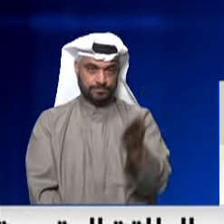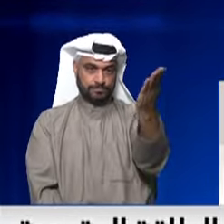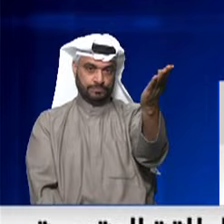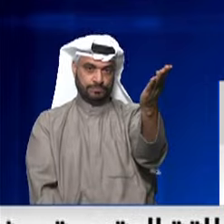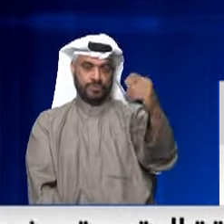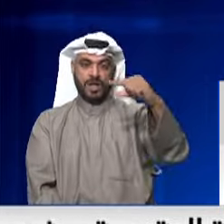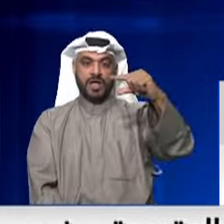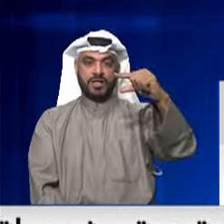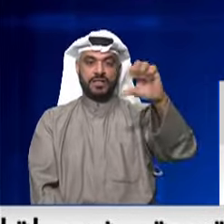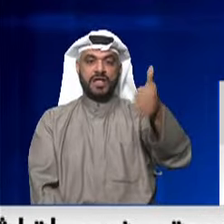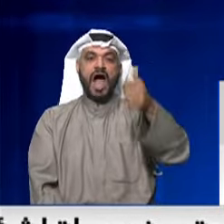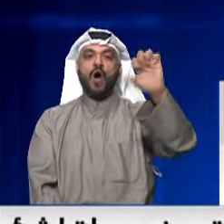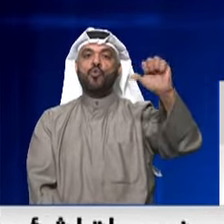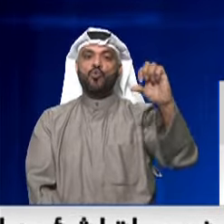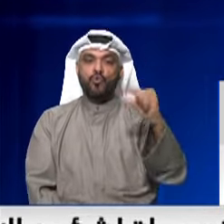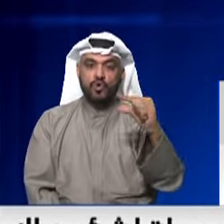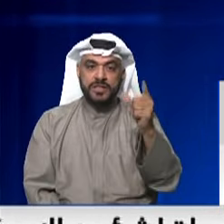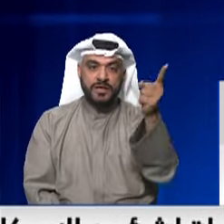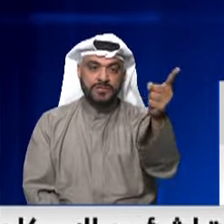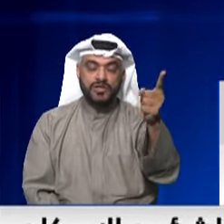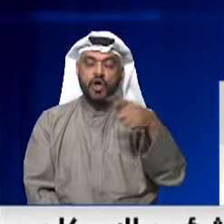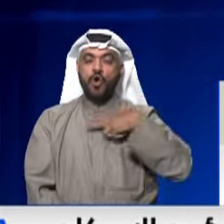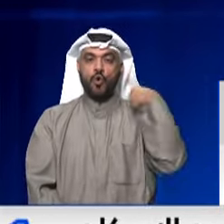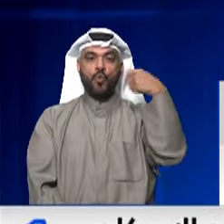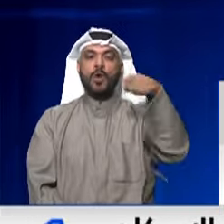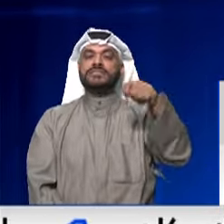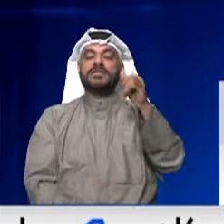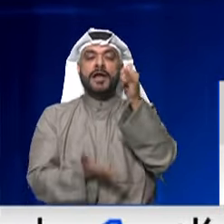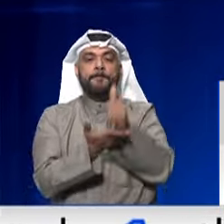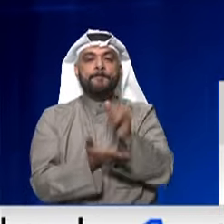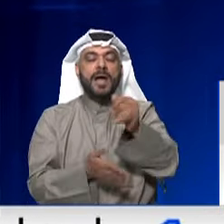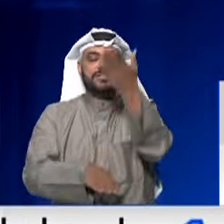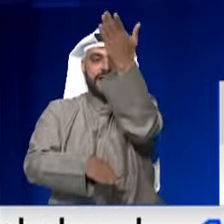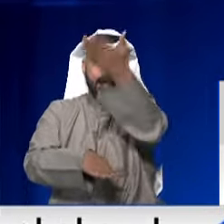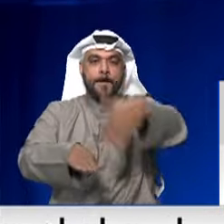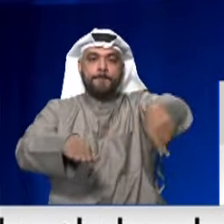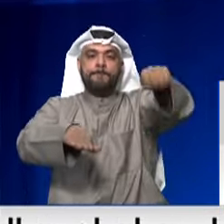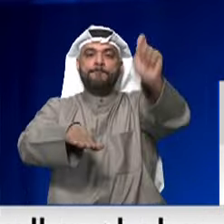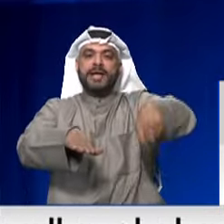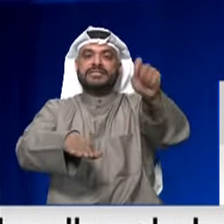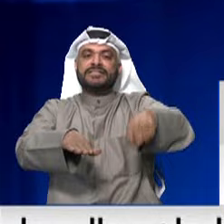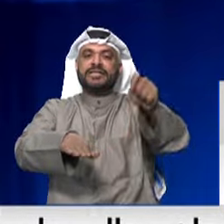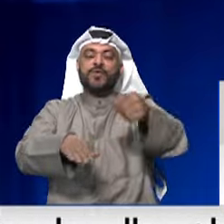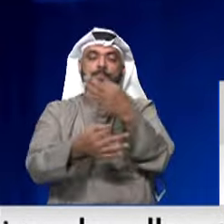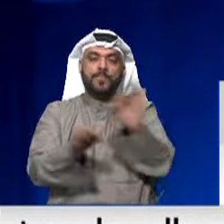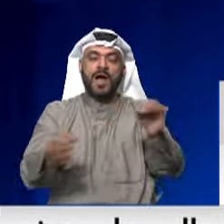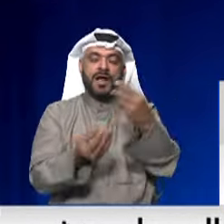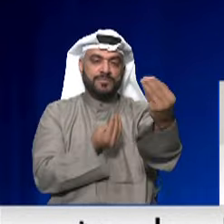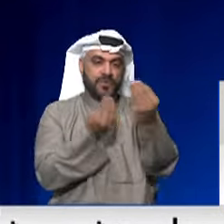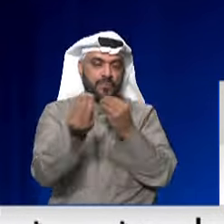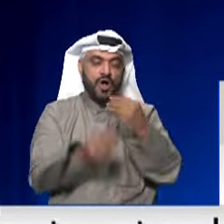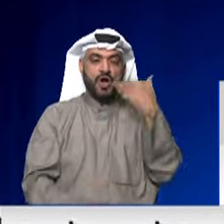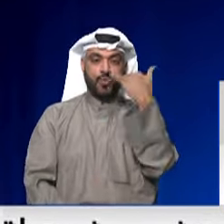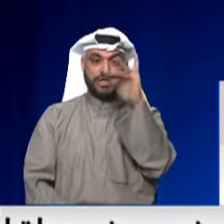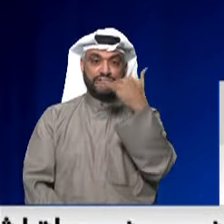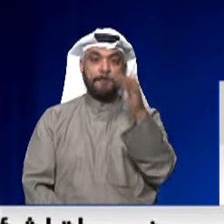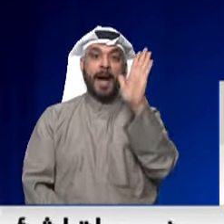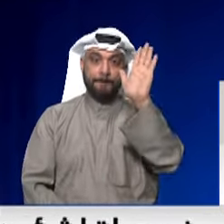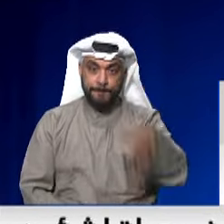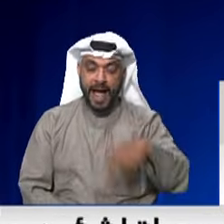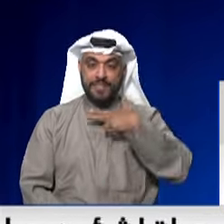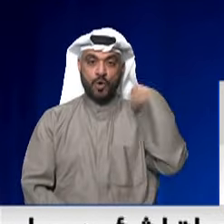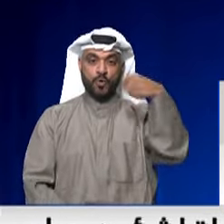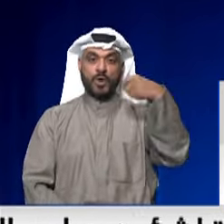داود سليمان عبد الرسول معرفي وزير دولة لشؤون مجلس الأمة ووزير دولة لشؤون الشباب ووزير دولة